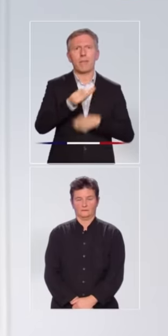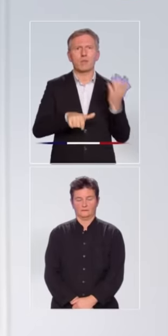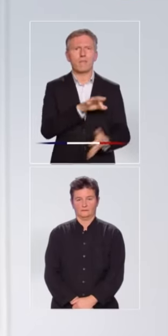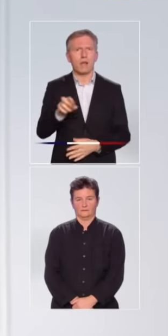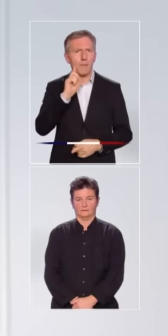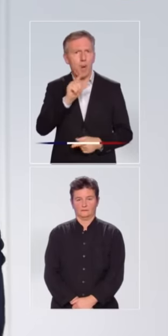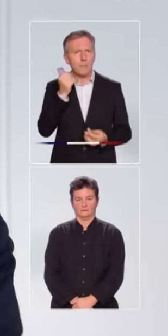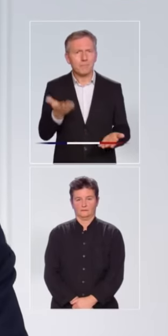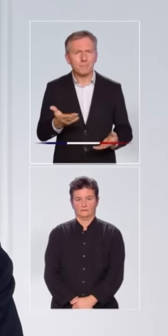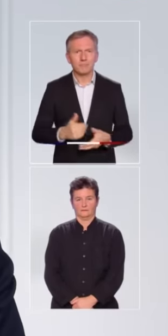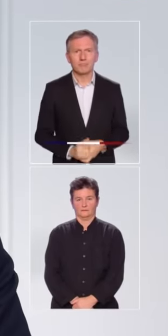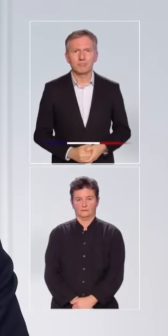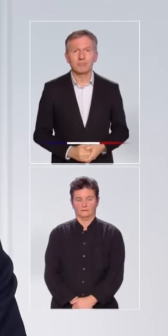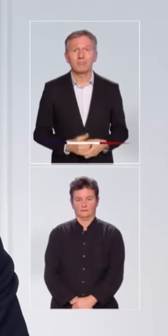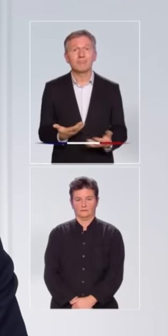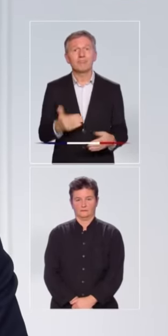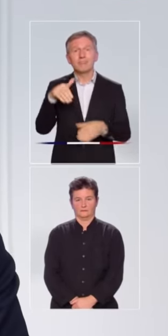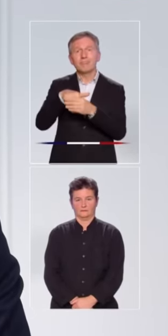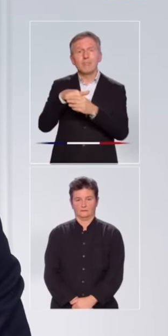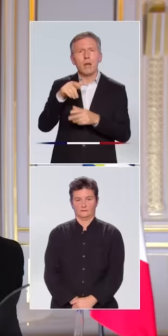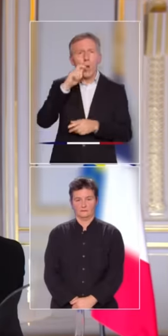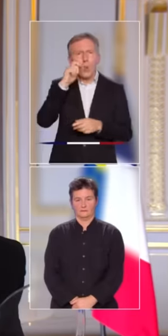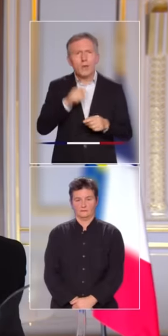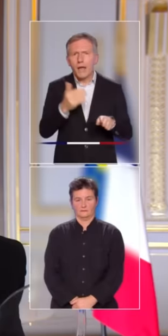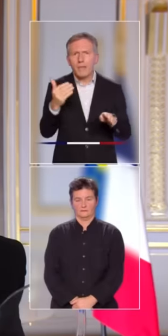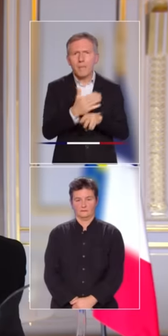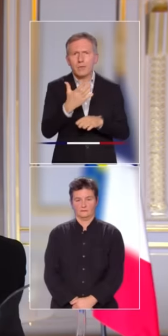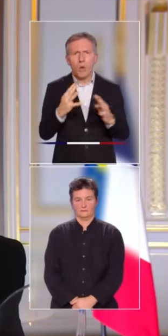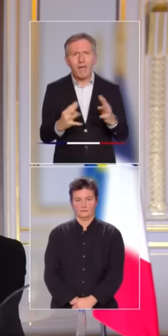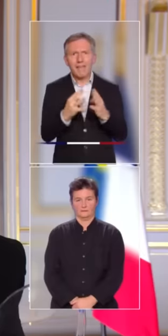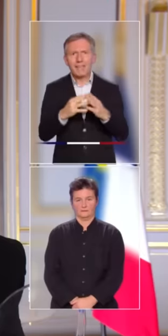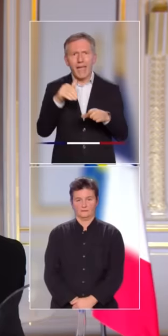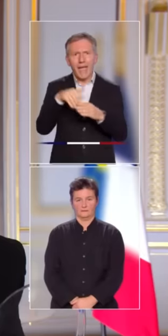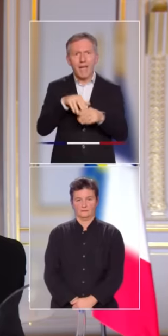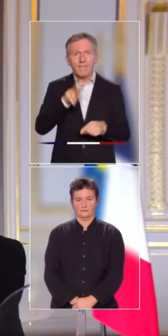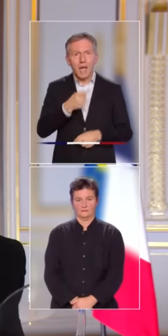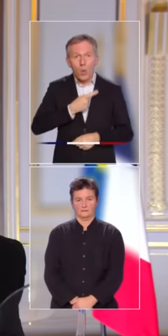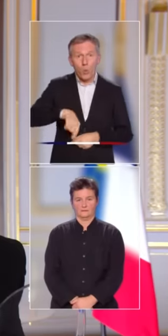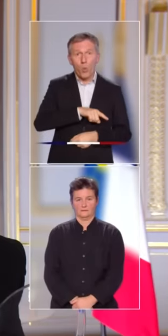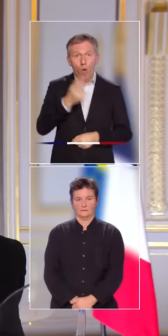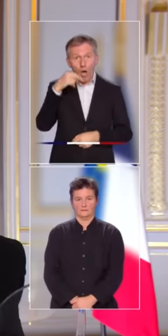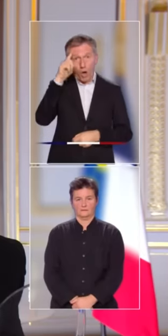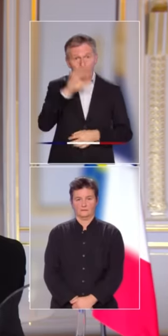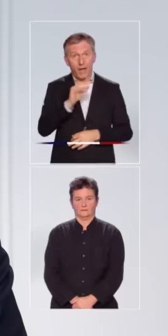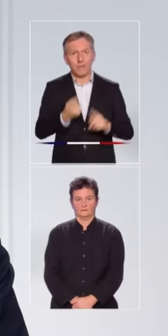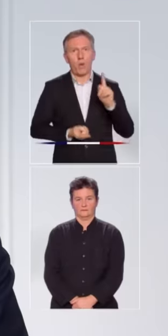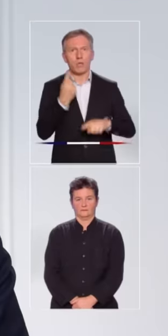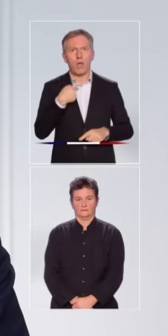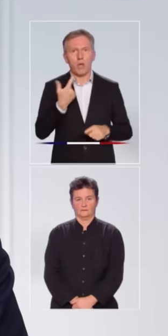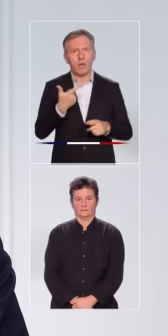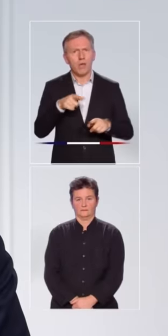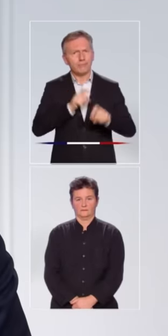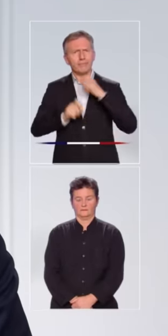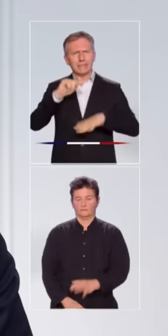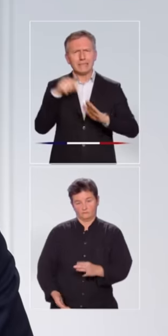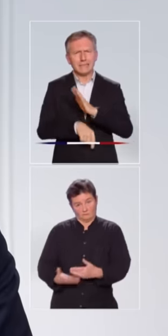Français. Qu'est-ce qui se joue en Ukraine? Une guerre qui est existentielle pour notre Europe et pour la France. J'espère qu'on y reviendra, parce que